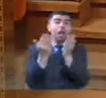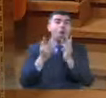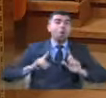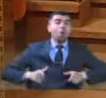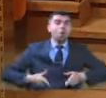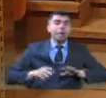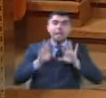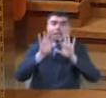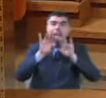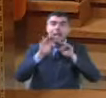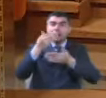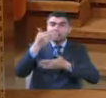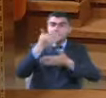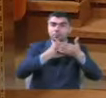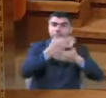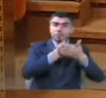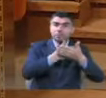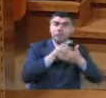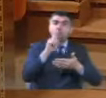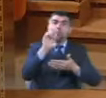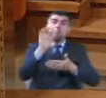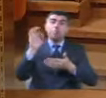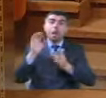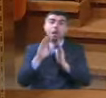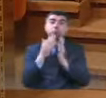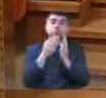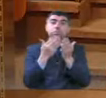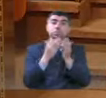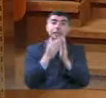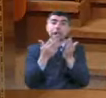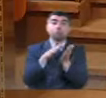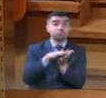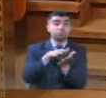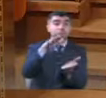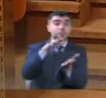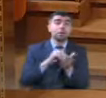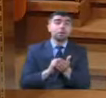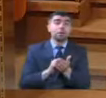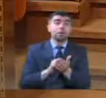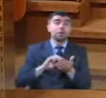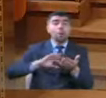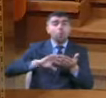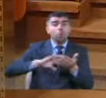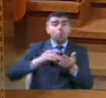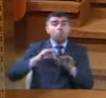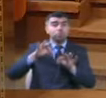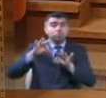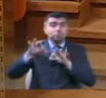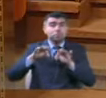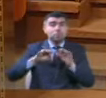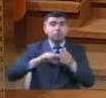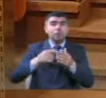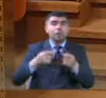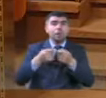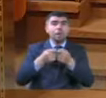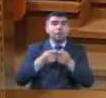فيه اكثر من 100 صفحه اللي خصو يعني يوضع توضع رهن يعني